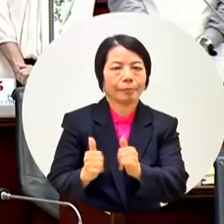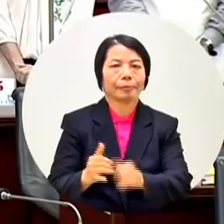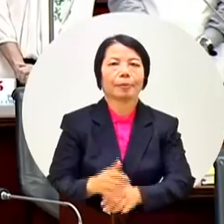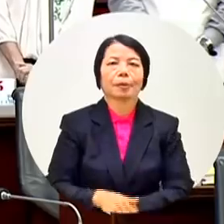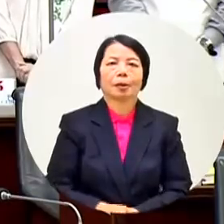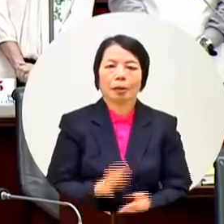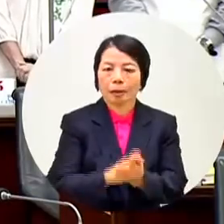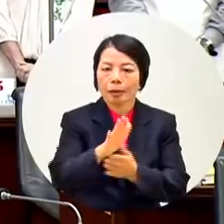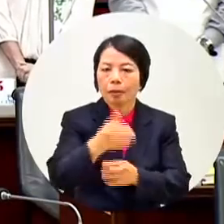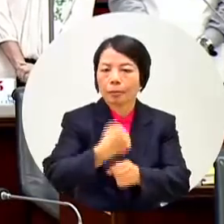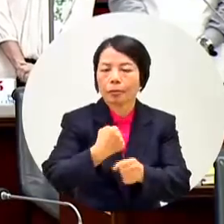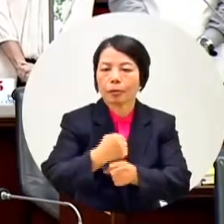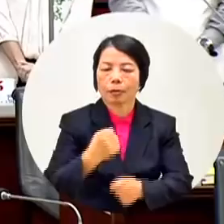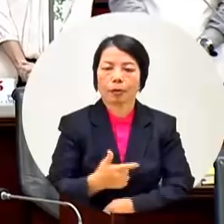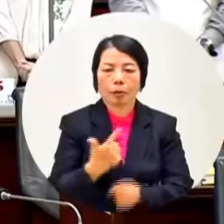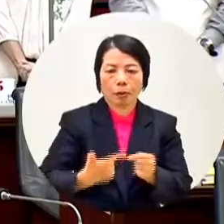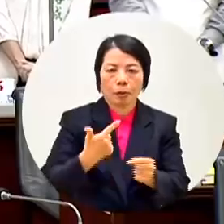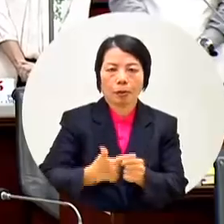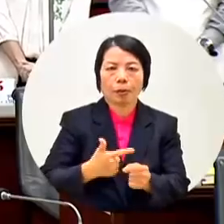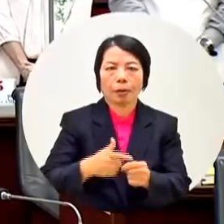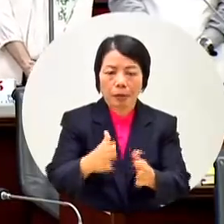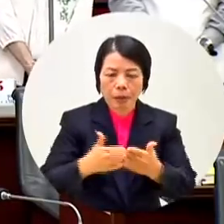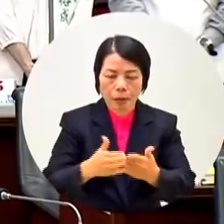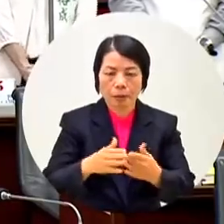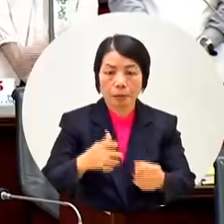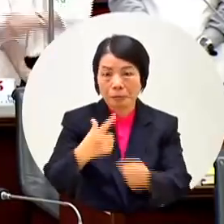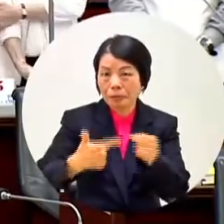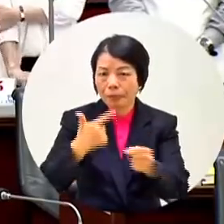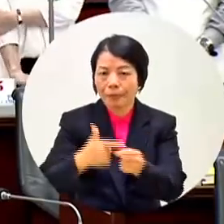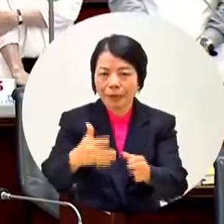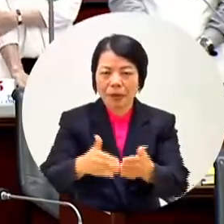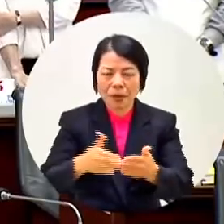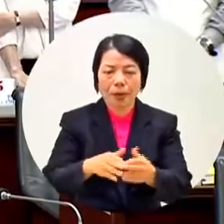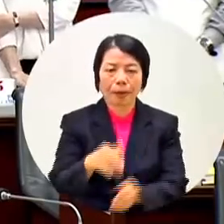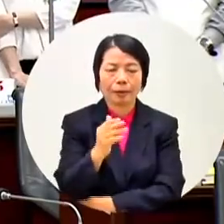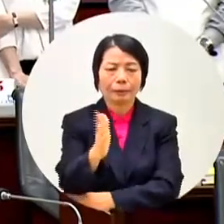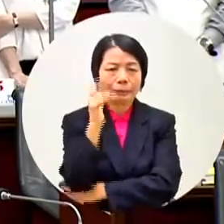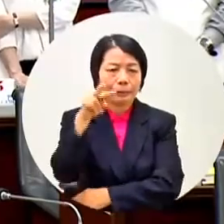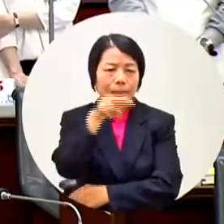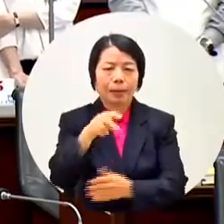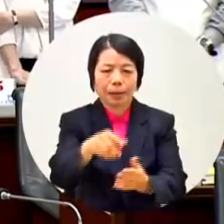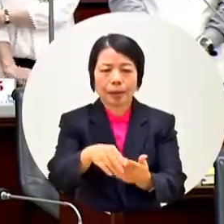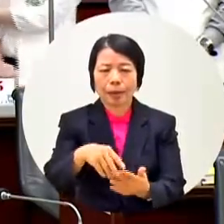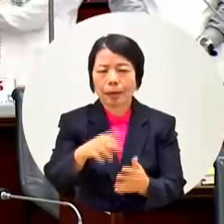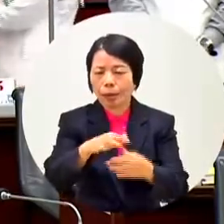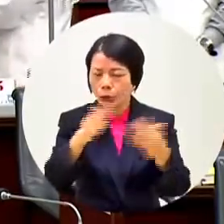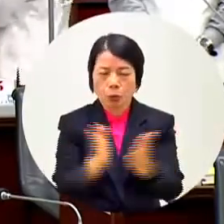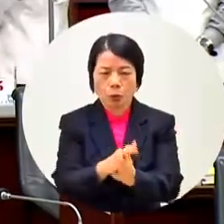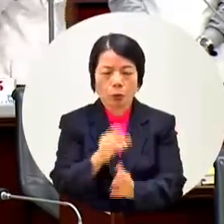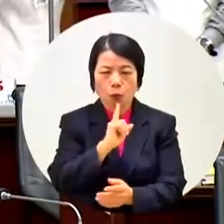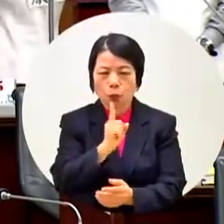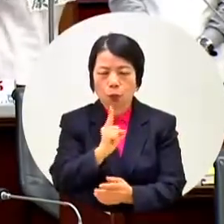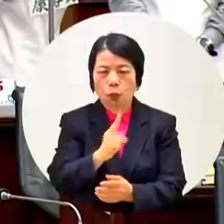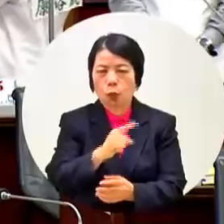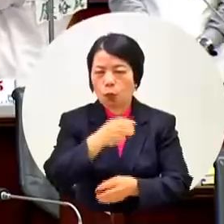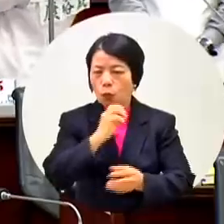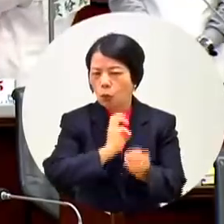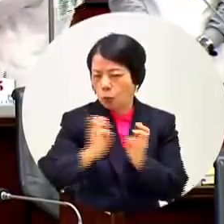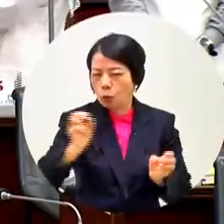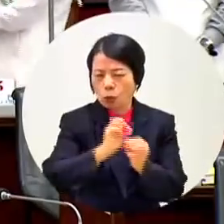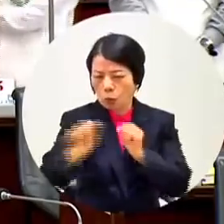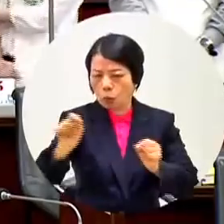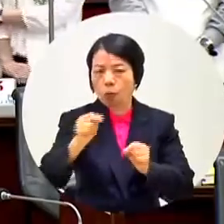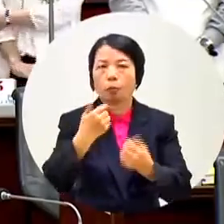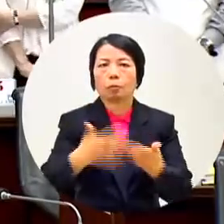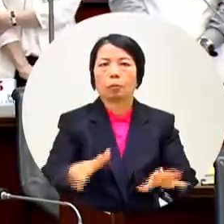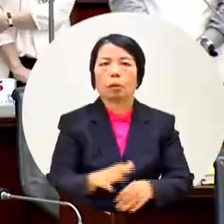拢开了了。啊，我高雄市哦，277万人啦，啊，你十档啦，啊，500万扣掉277万，